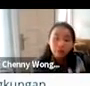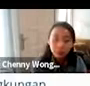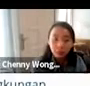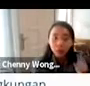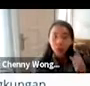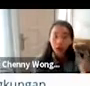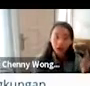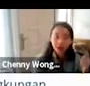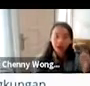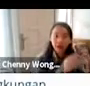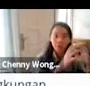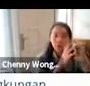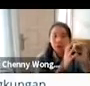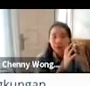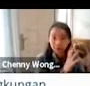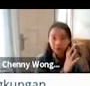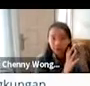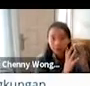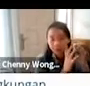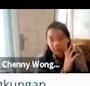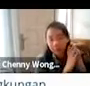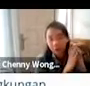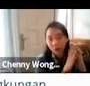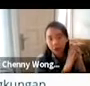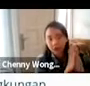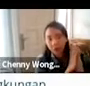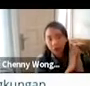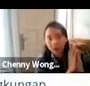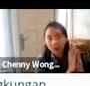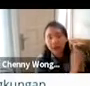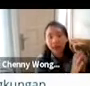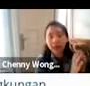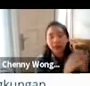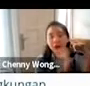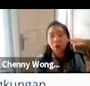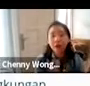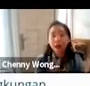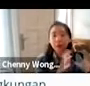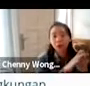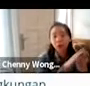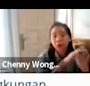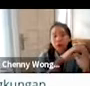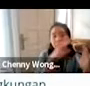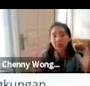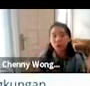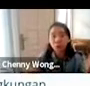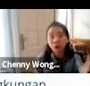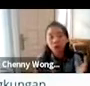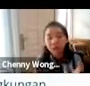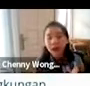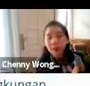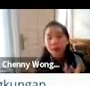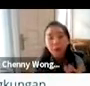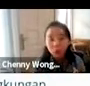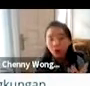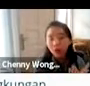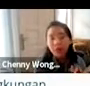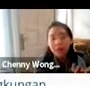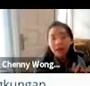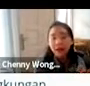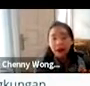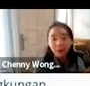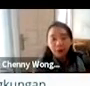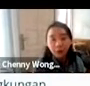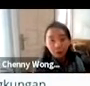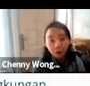juga perlu ditanya pertama Betulkah kemudian dia benar ia mengeluarkan karbon sama sekali dan yang kedua dalam suatu rantai siklus produksinya Apakah